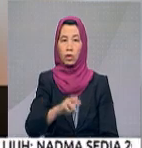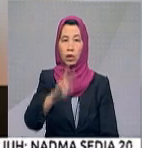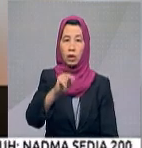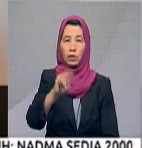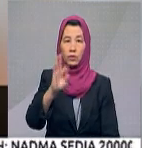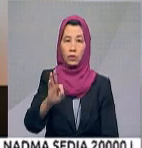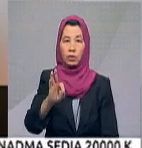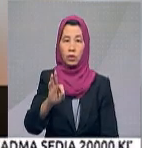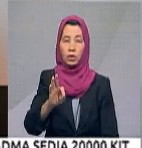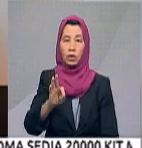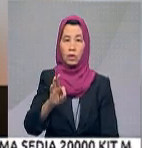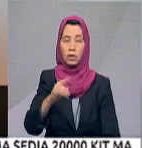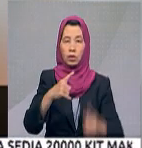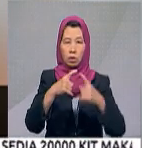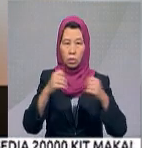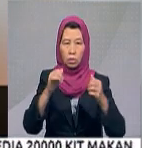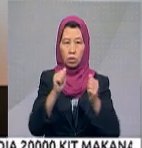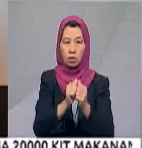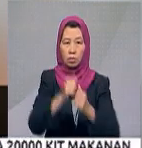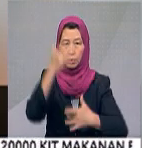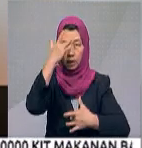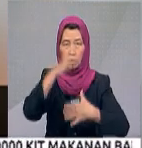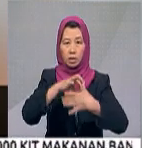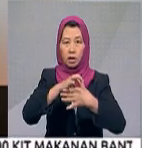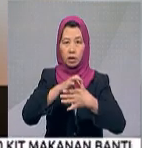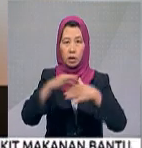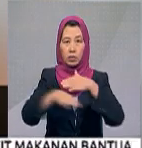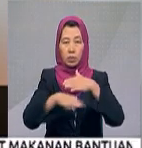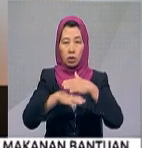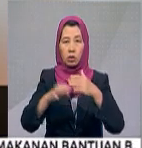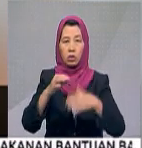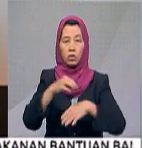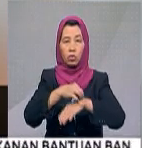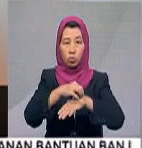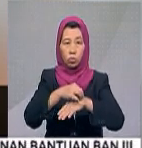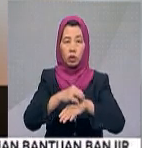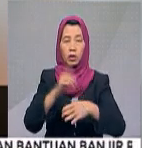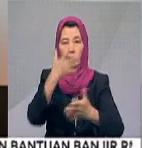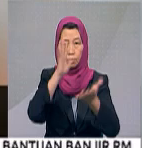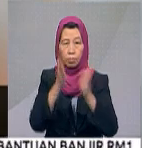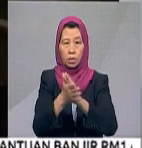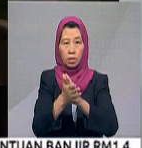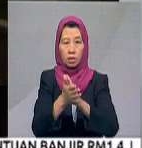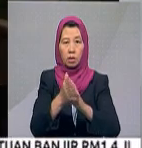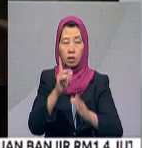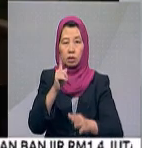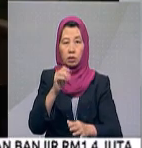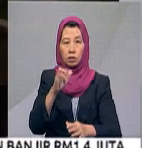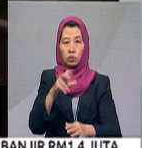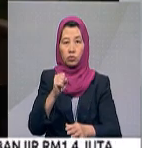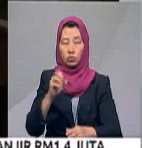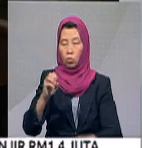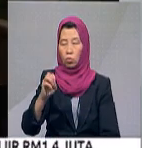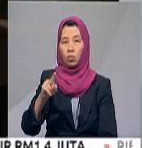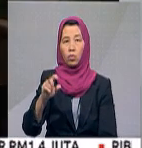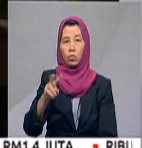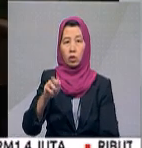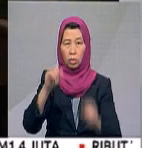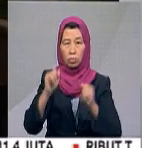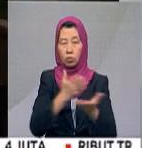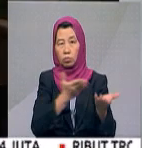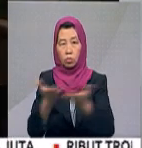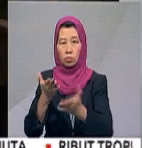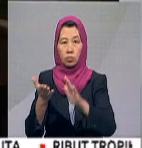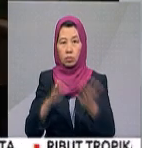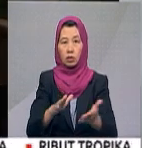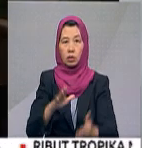necrotizing fasciitis NF, iaitu sejenis penyakit pada daging bawah kulit yang menyebabkan kegagalan pada tisu organ yang boleh membawa